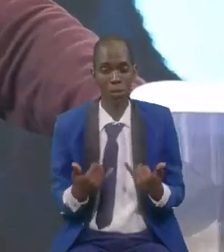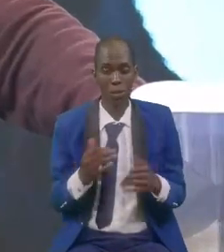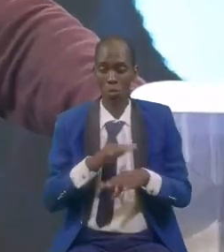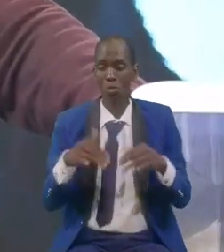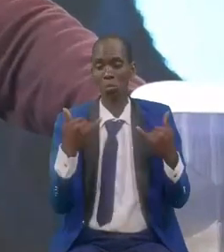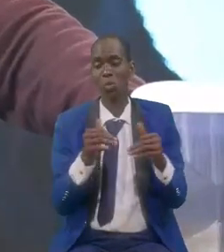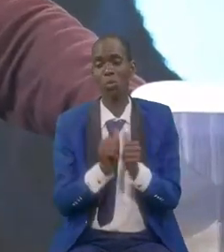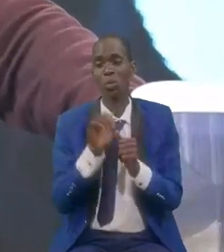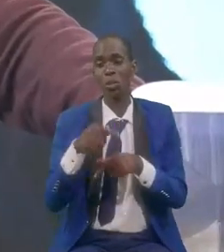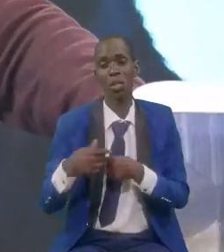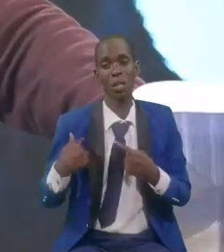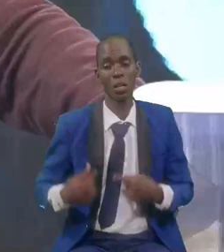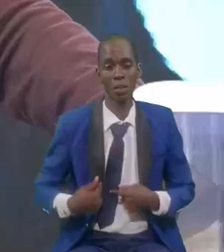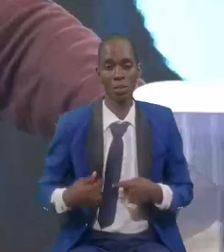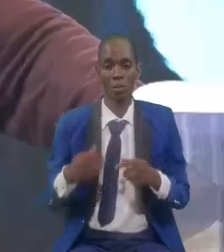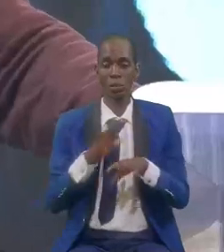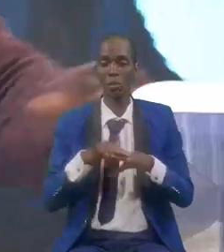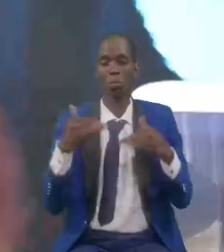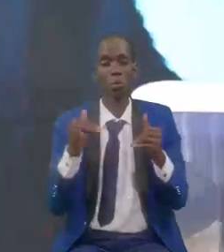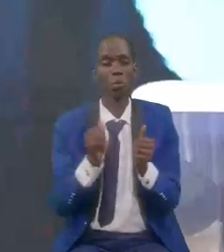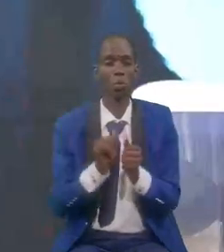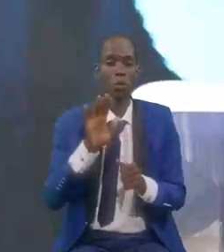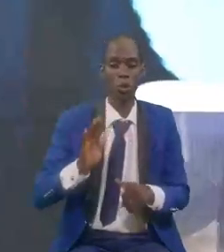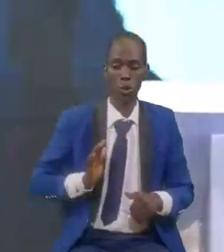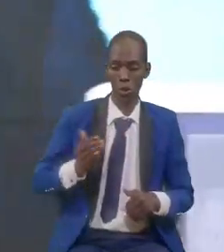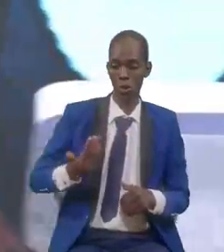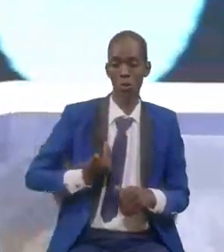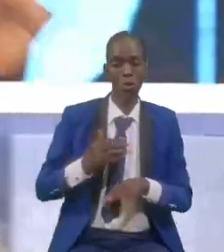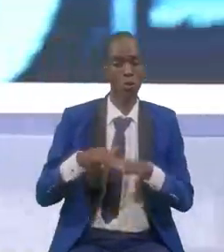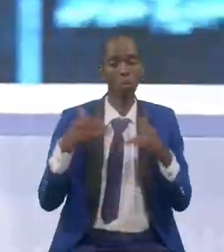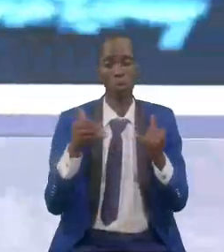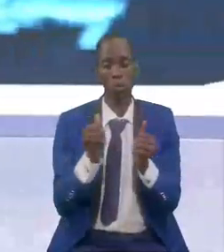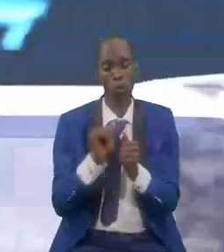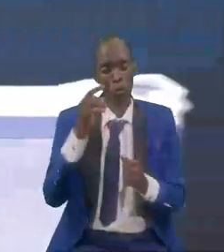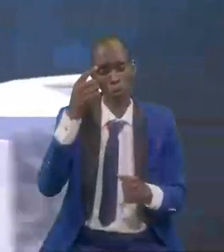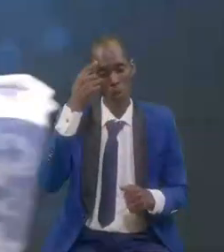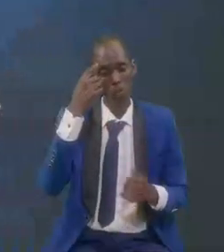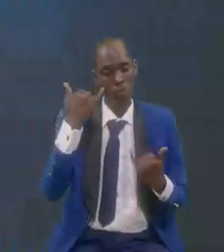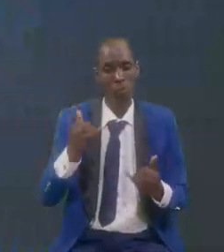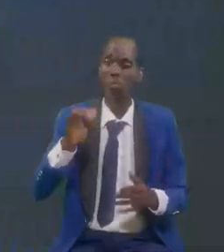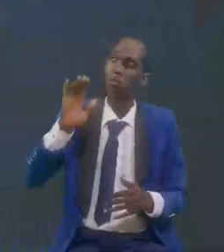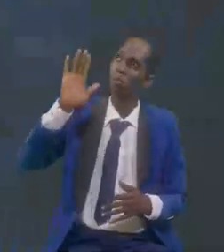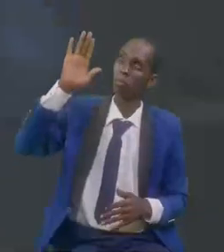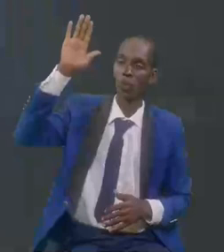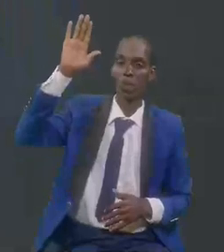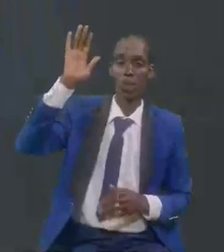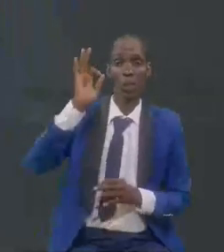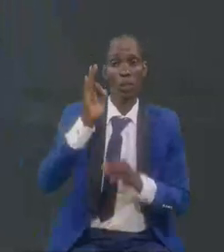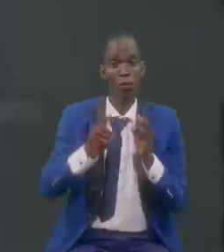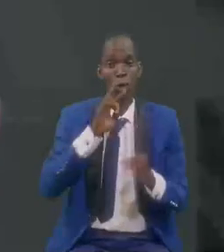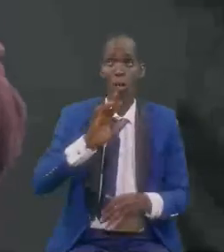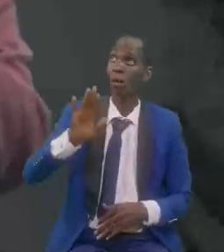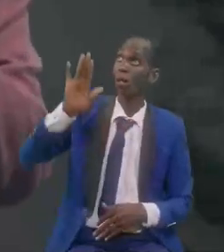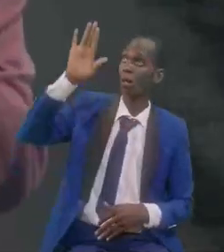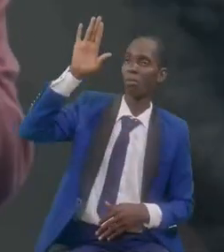ton cœur, de ton âme, de ta pensée, lève simplement cette main. Si tu lèves ta main, que Dieu